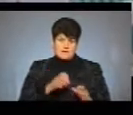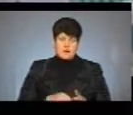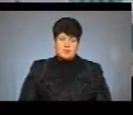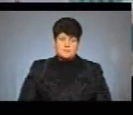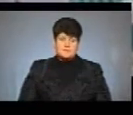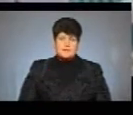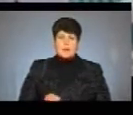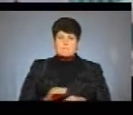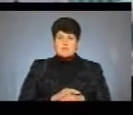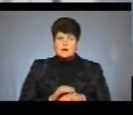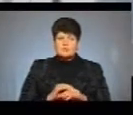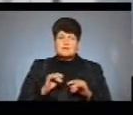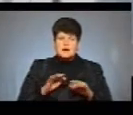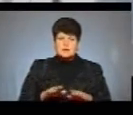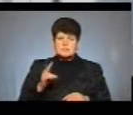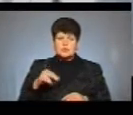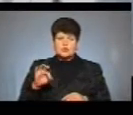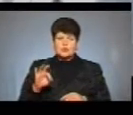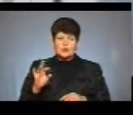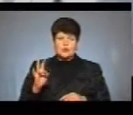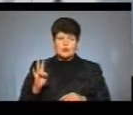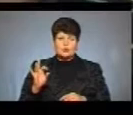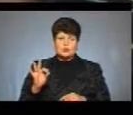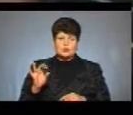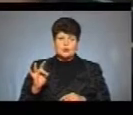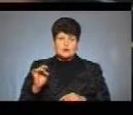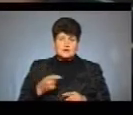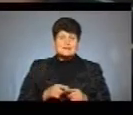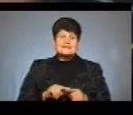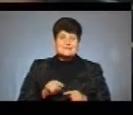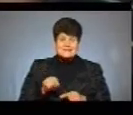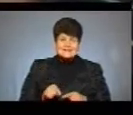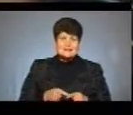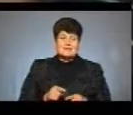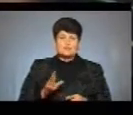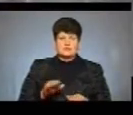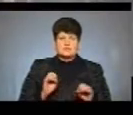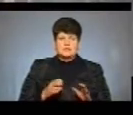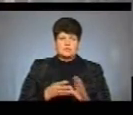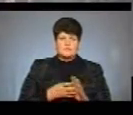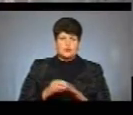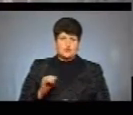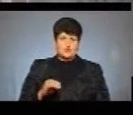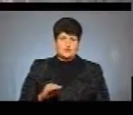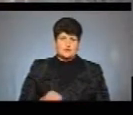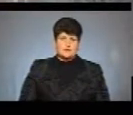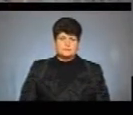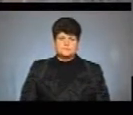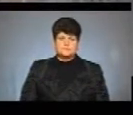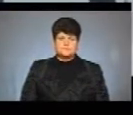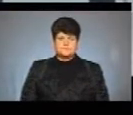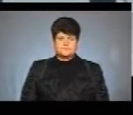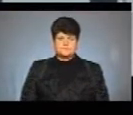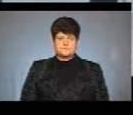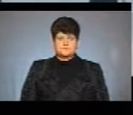Благодійна акція «Донор – це ти» триватиме до 30 жовтня, розповів Олег Грушицький. Марія Котенко, Андрій Бодак.